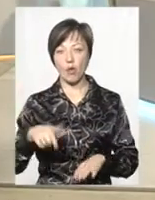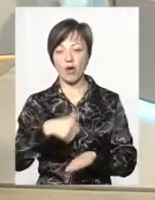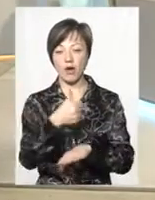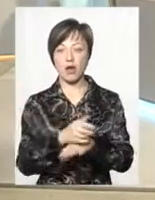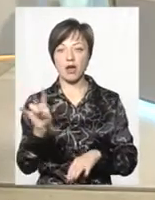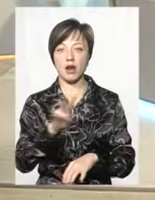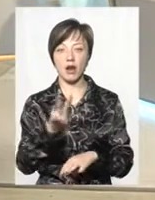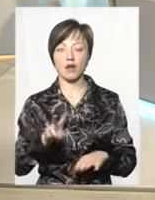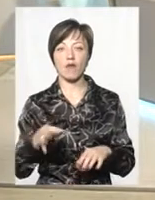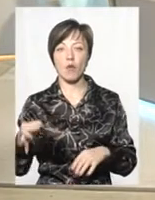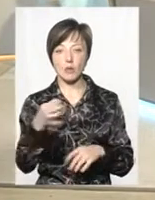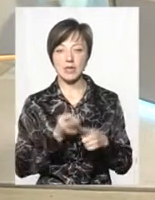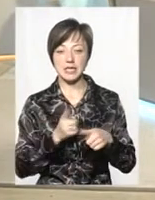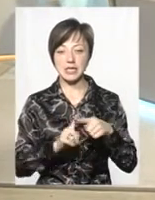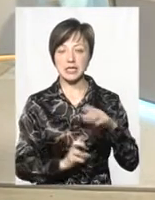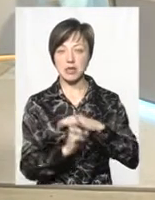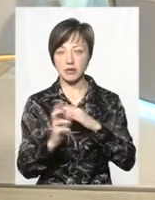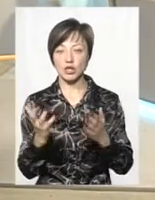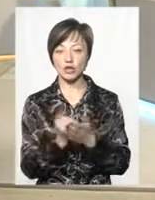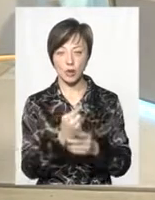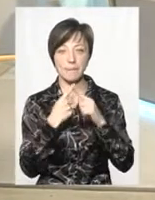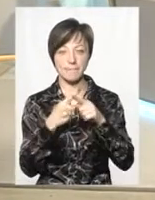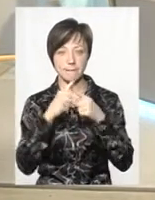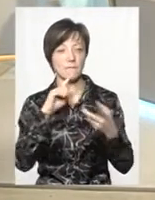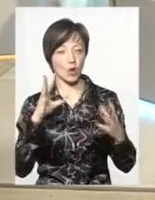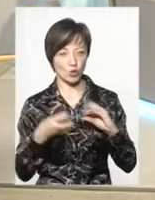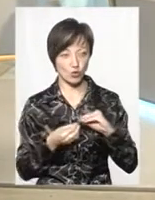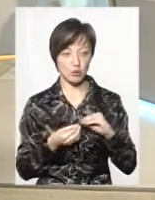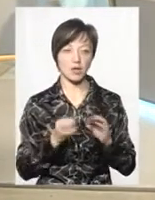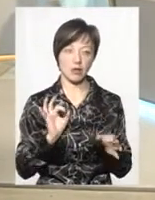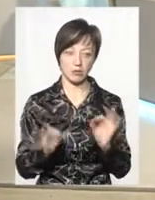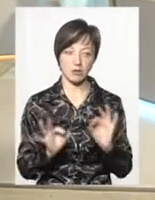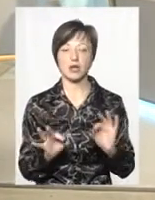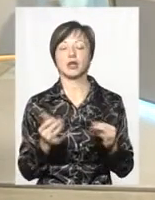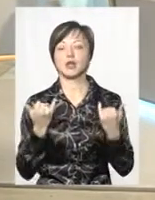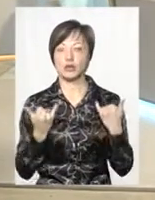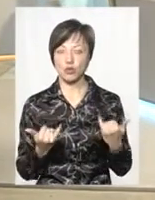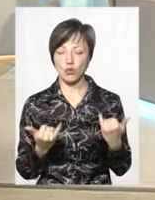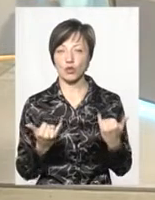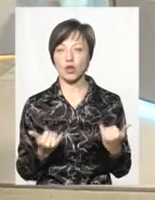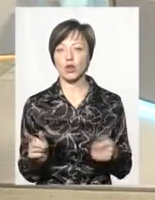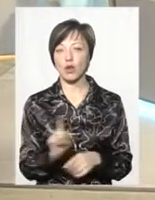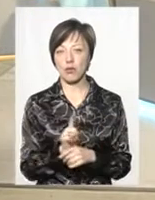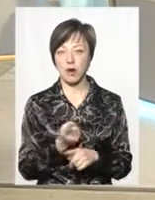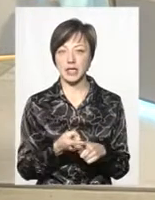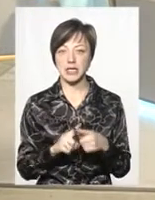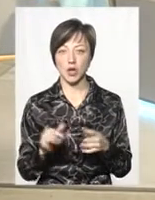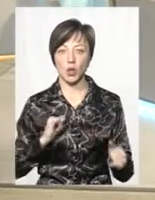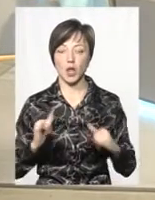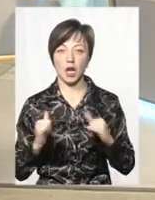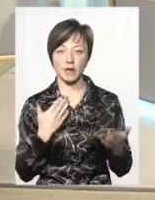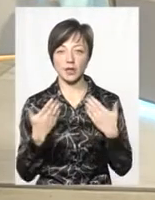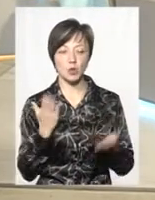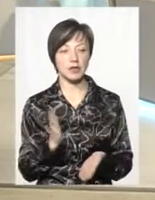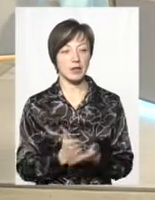області, ці церкви знайшли порозуміння більш-менш. І на сьогодні більш-менш нормально оця толерантні відносини